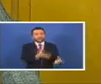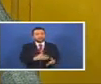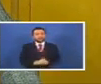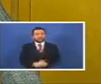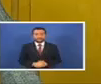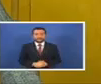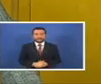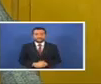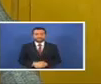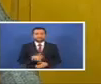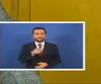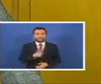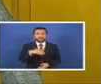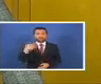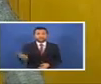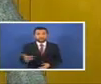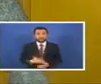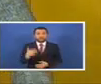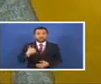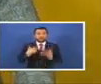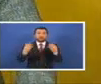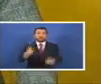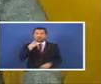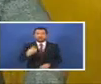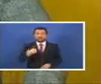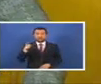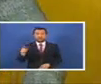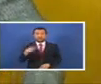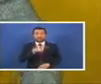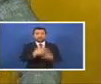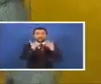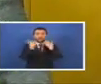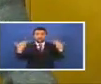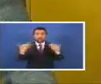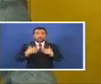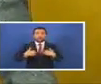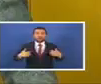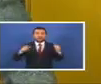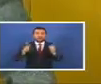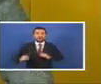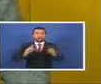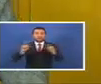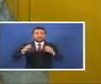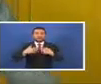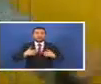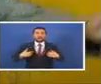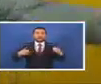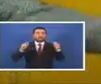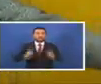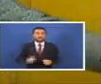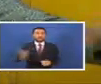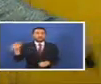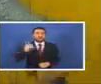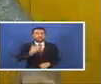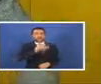göstergesidir. Ondan sonra bize diyorlar ki hukuka güvenin, mahkemelere güvenin,